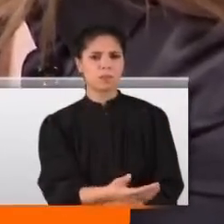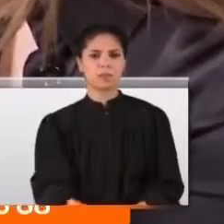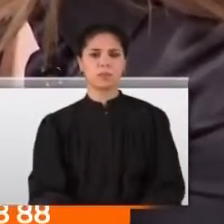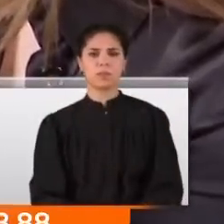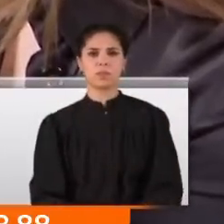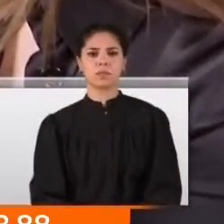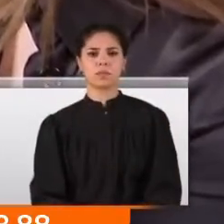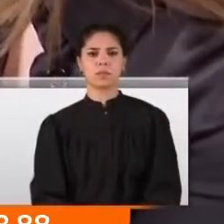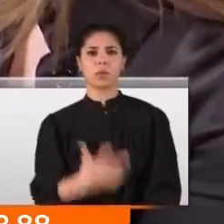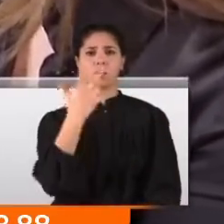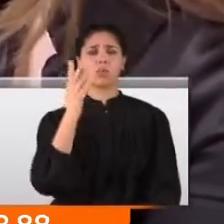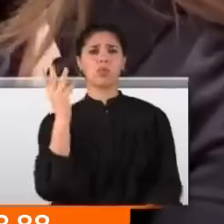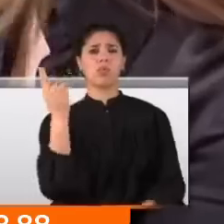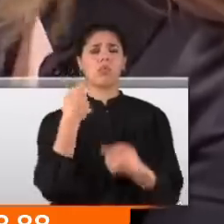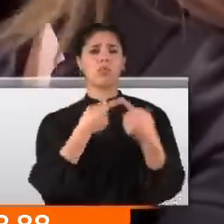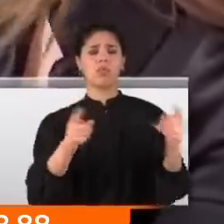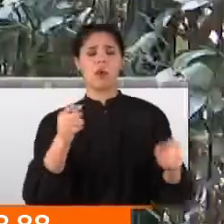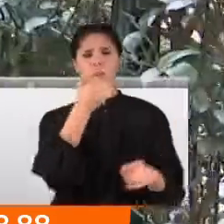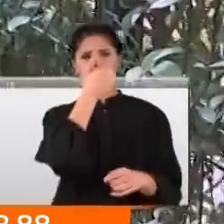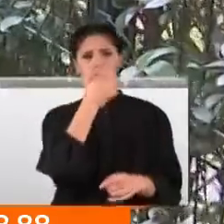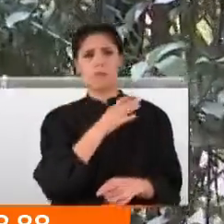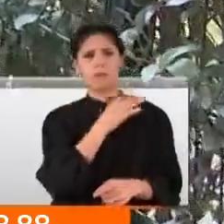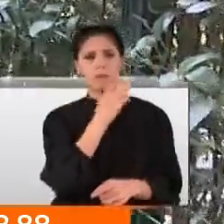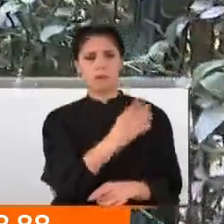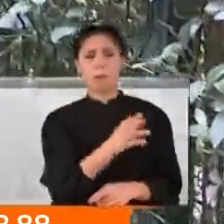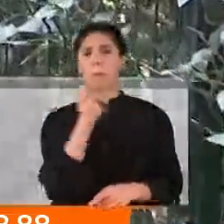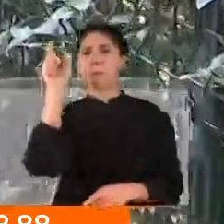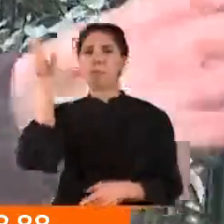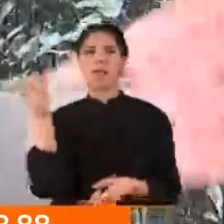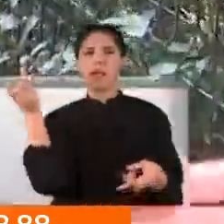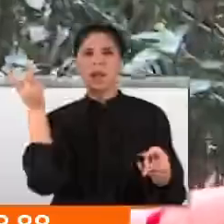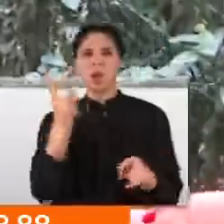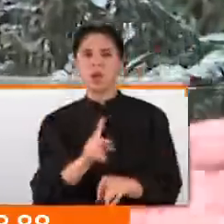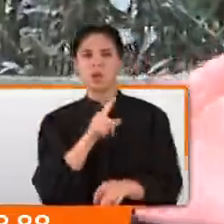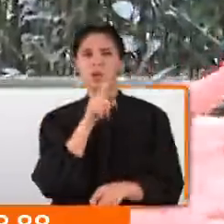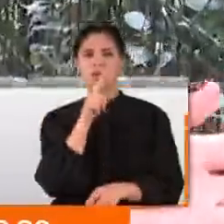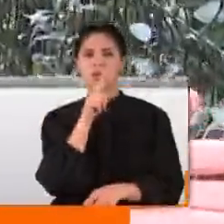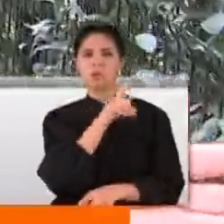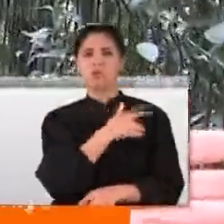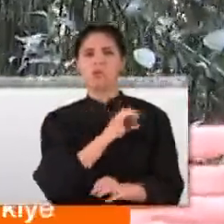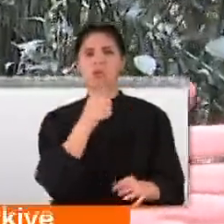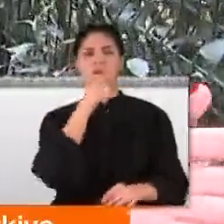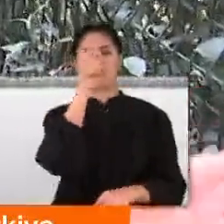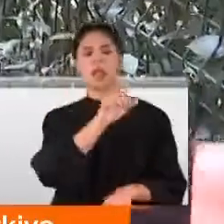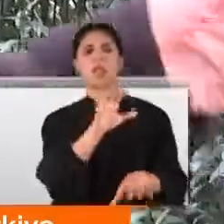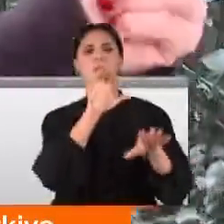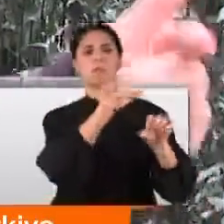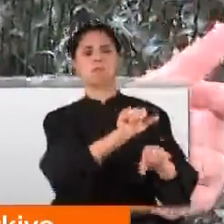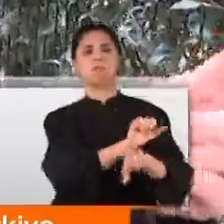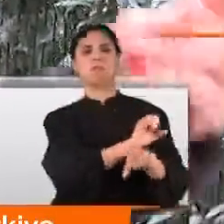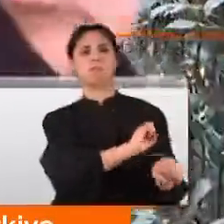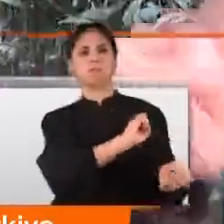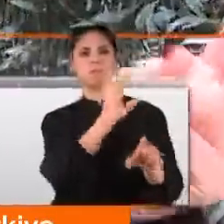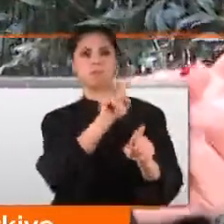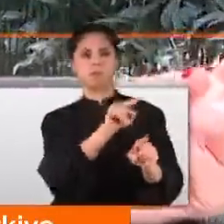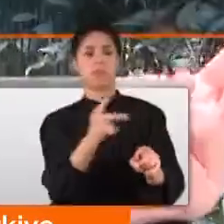3 farklı tip uyuşturucu çıktı zaten kanında. Pelin'i hayattan koparan o cani demir parmaklıklar ardında. Bundan